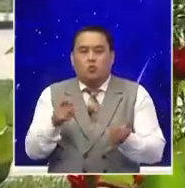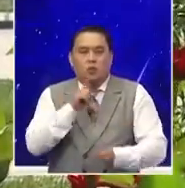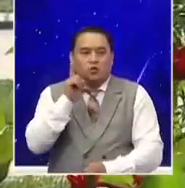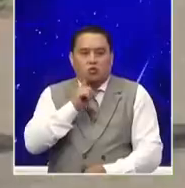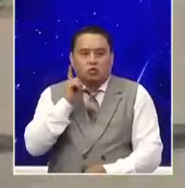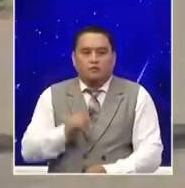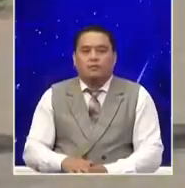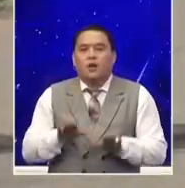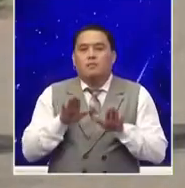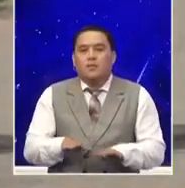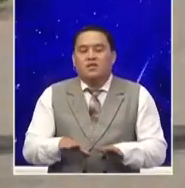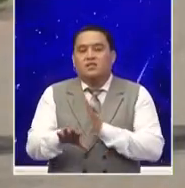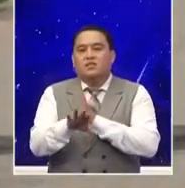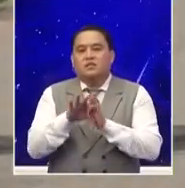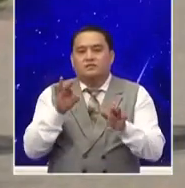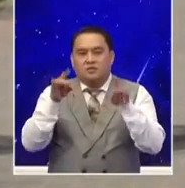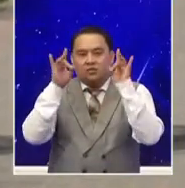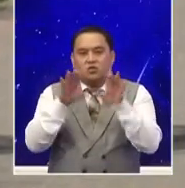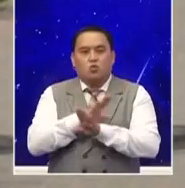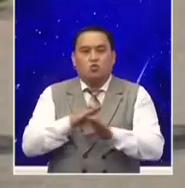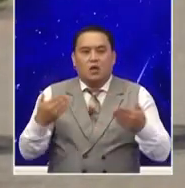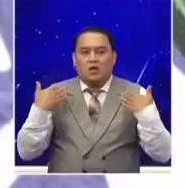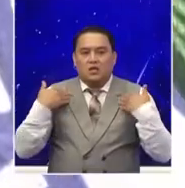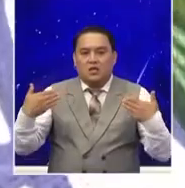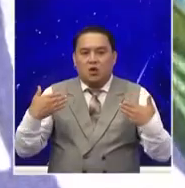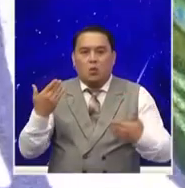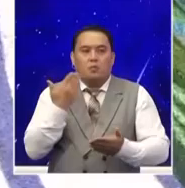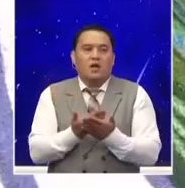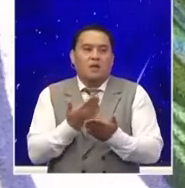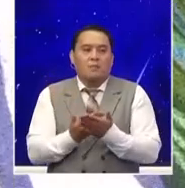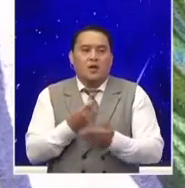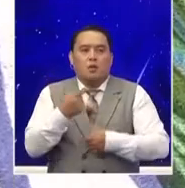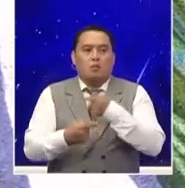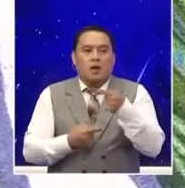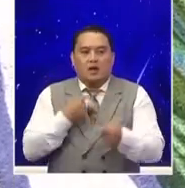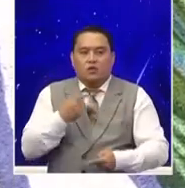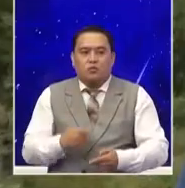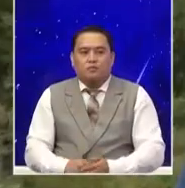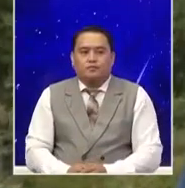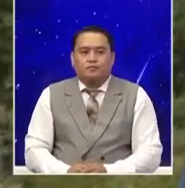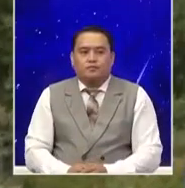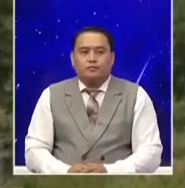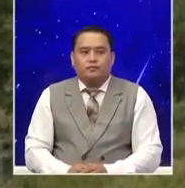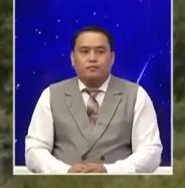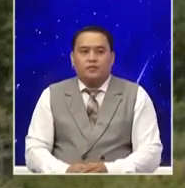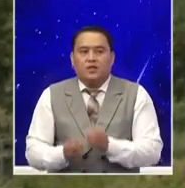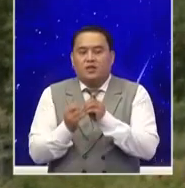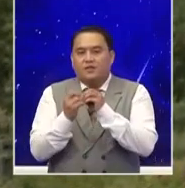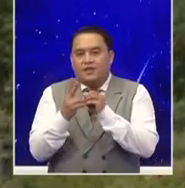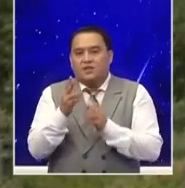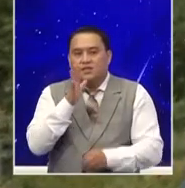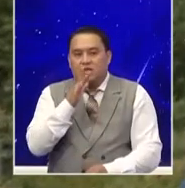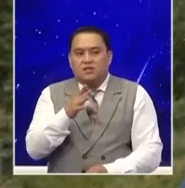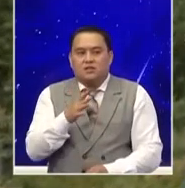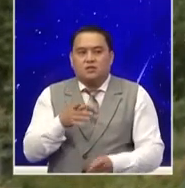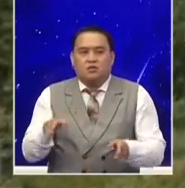молодежи. Место выбрано не случайно. Героизм Олжаса должен стать примером нынешнему поколению. В этом году исполняется 12 лет